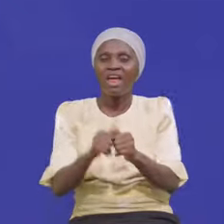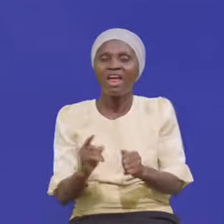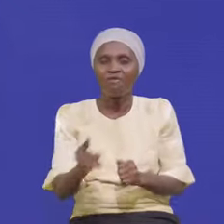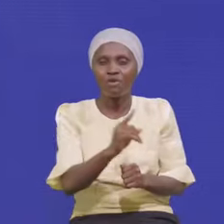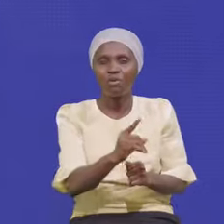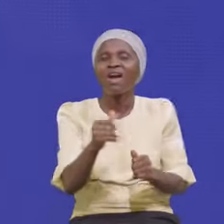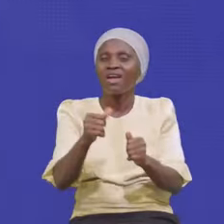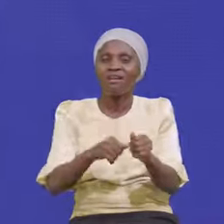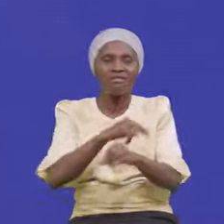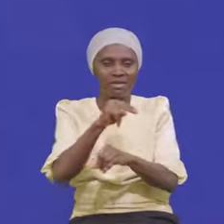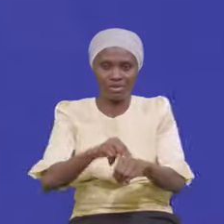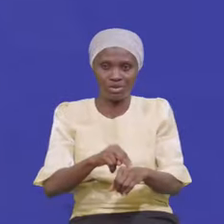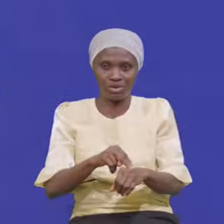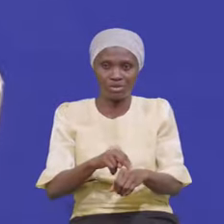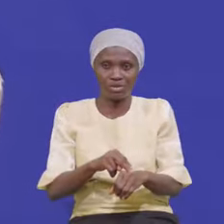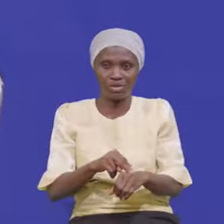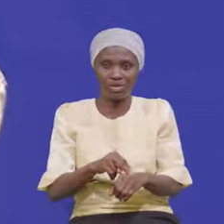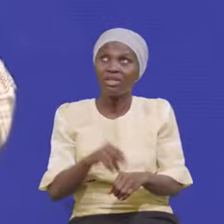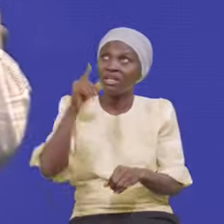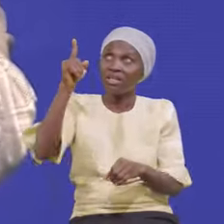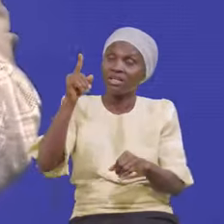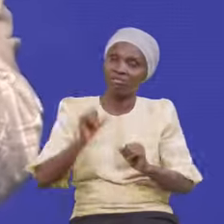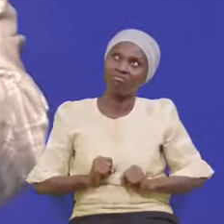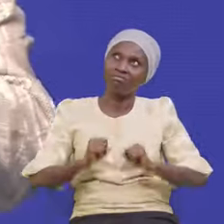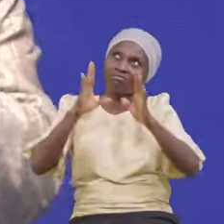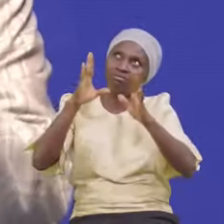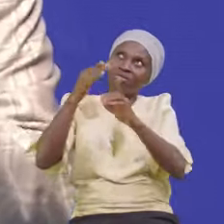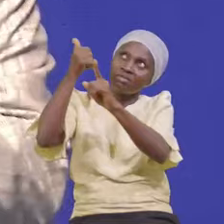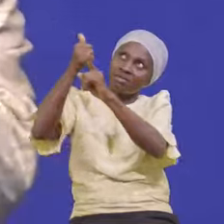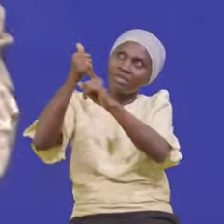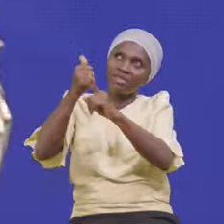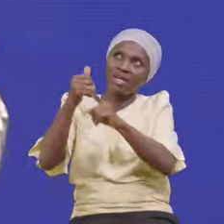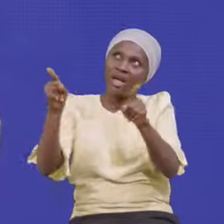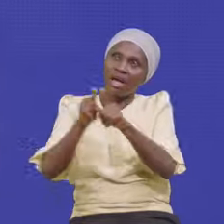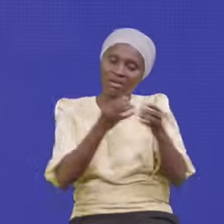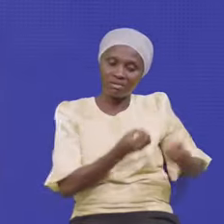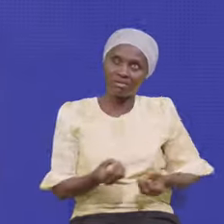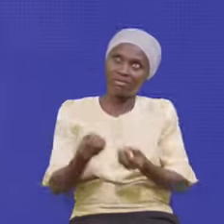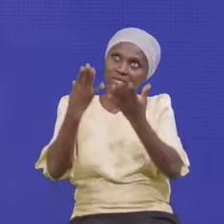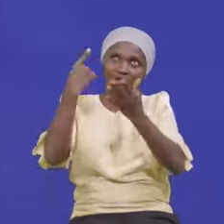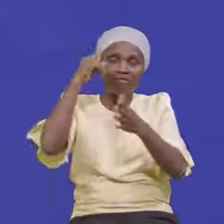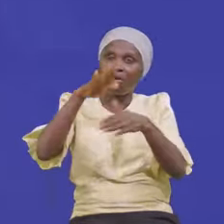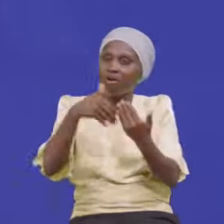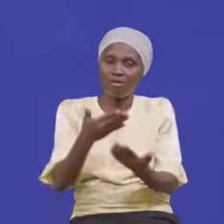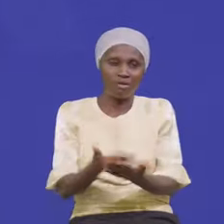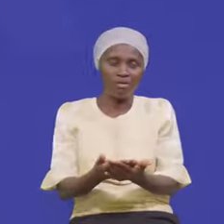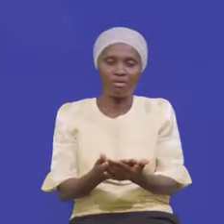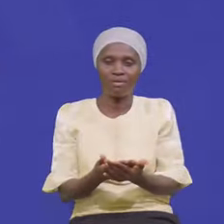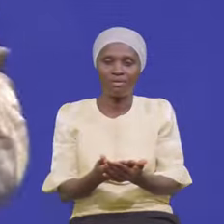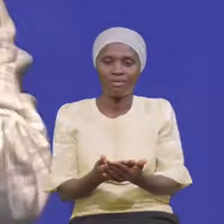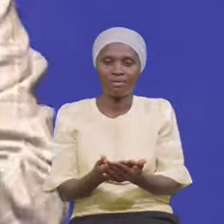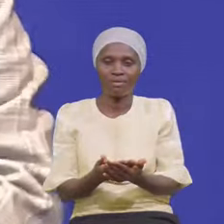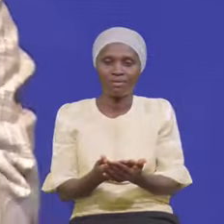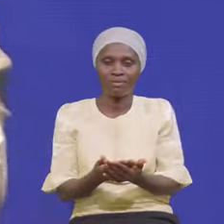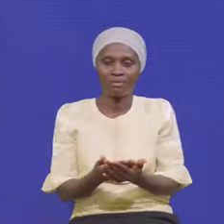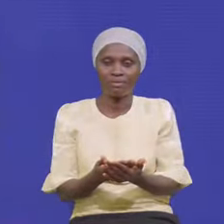every nation. ప్రతి దేశములో ఉన్న వారికి. He gave himself a ransom for all. ఆయన వారి కోసం విమోచన క్రయధనంగా